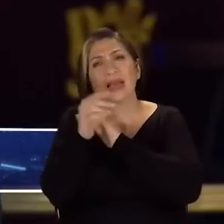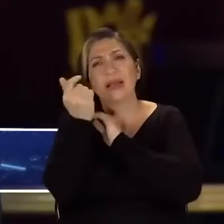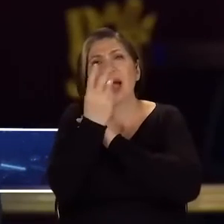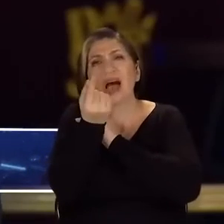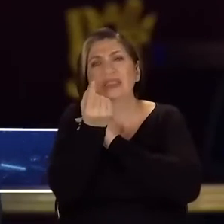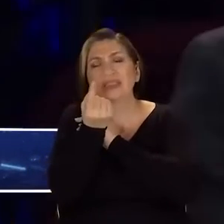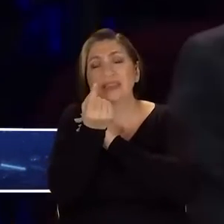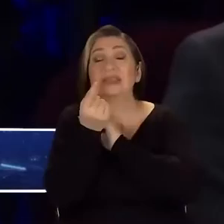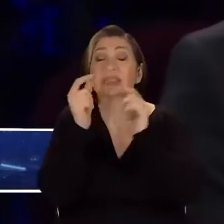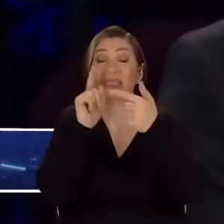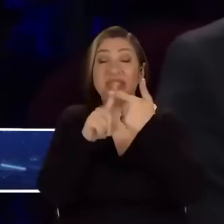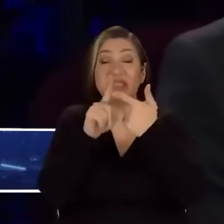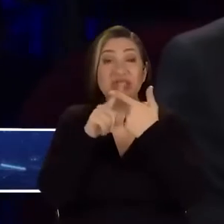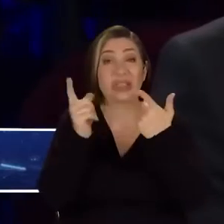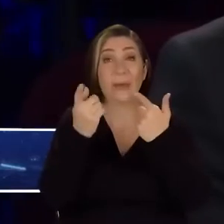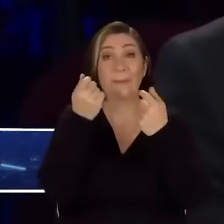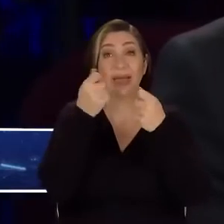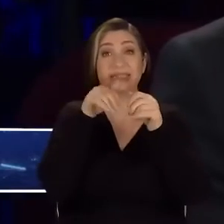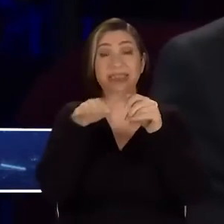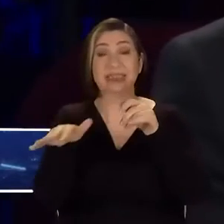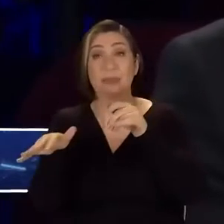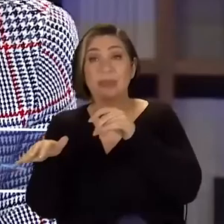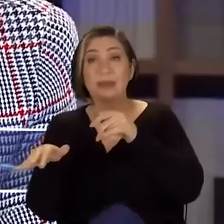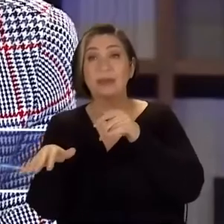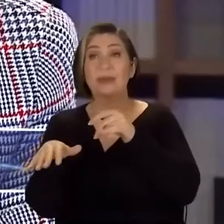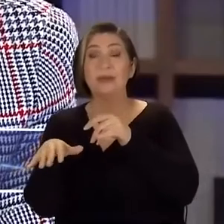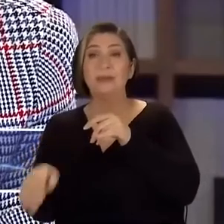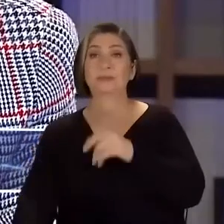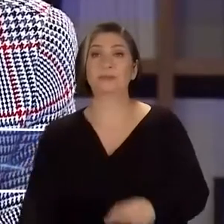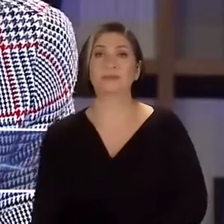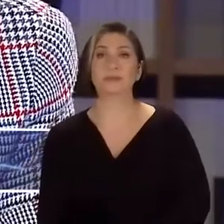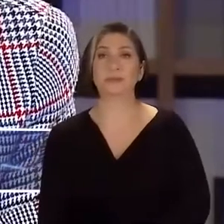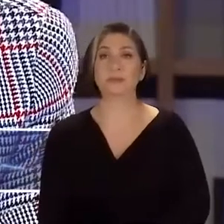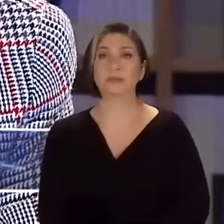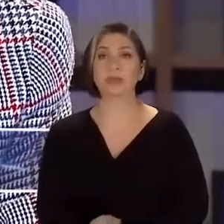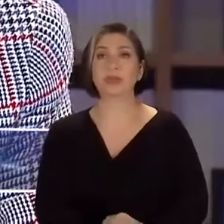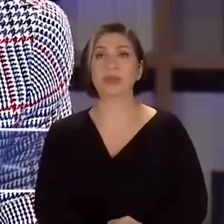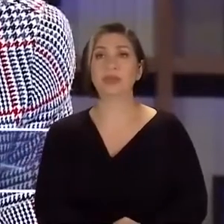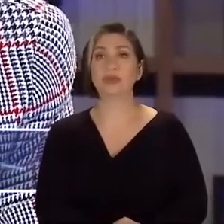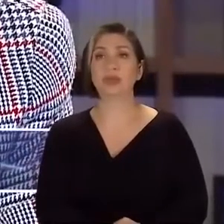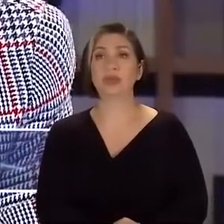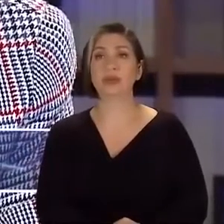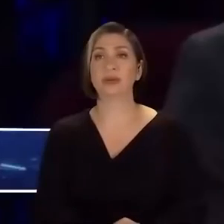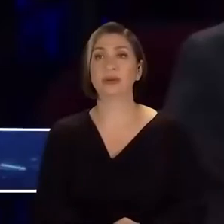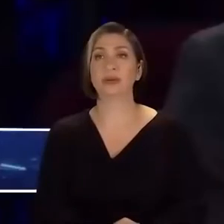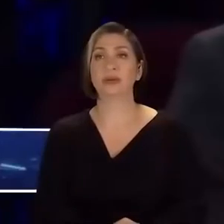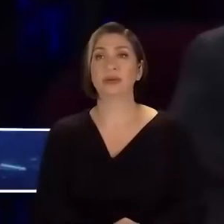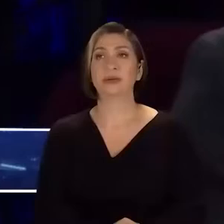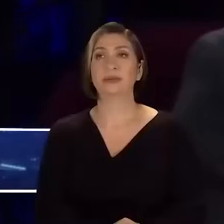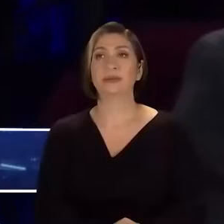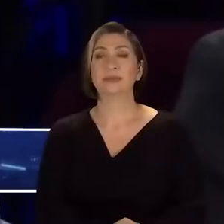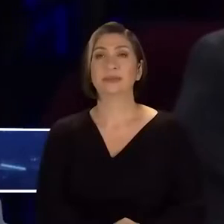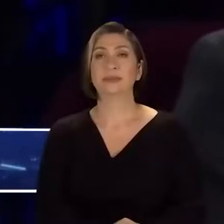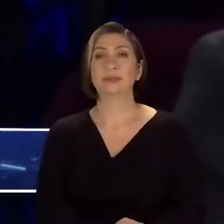çünkü. İkincisi de şu. Para sistemi dediğin... Ne fark görüyorsunuz kullanmakla biriktirmek şimdi, arasında? Bu sınırlı olduğu